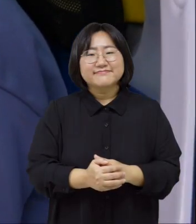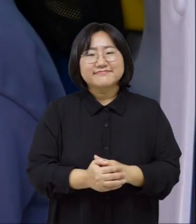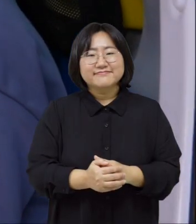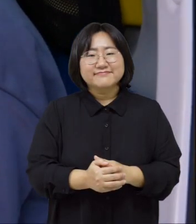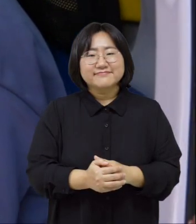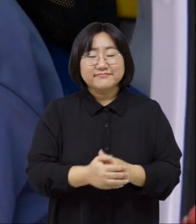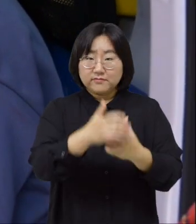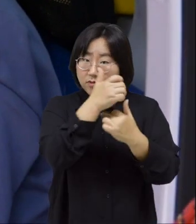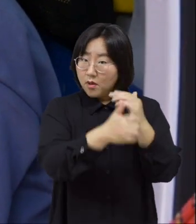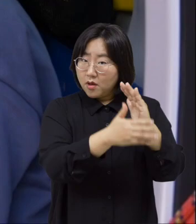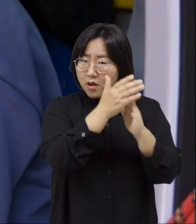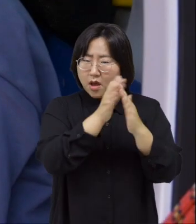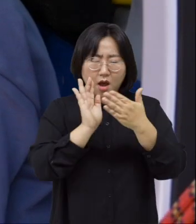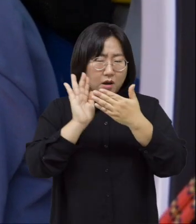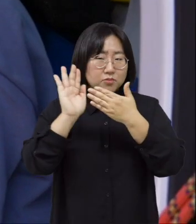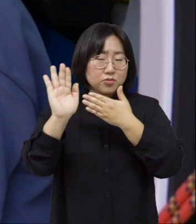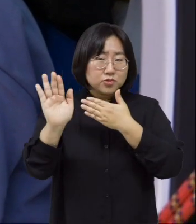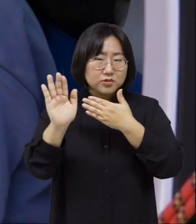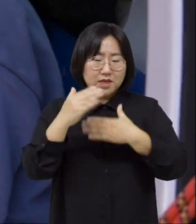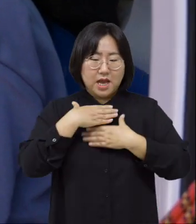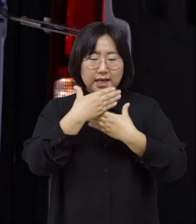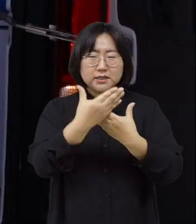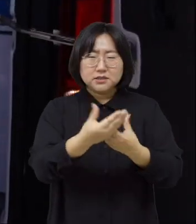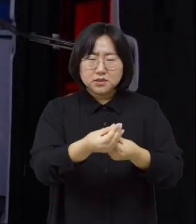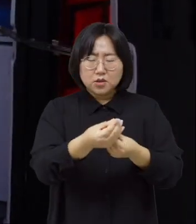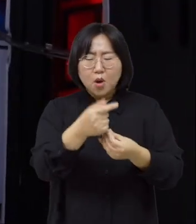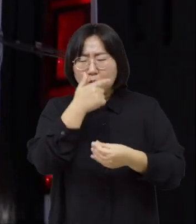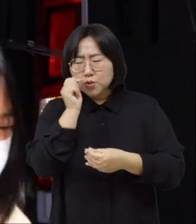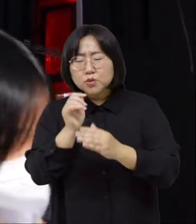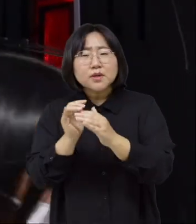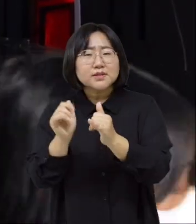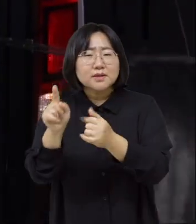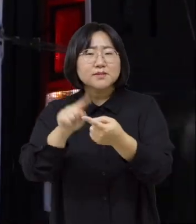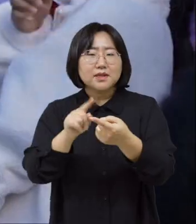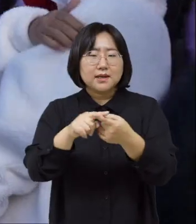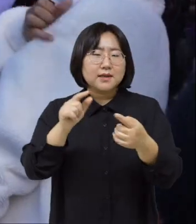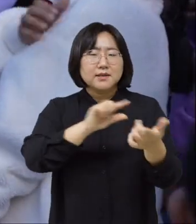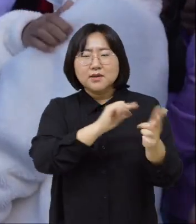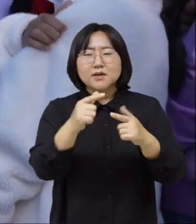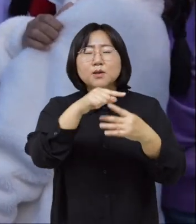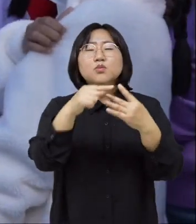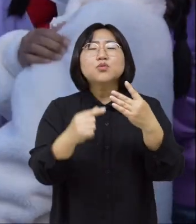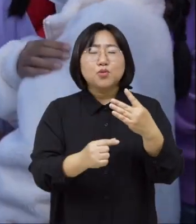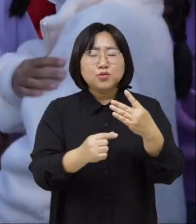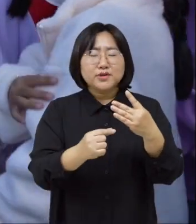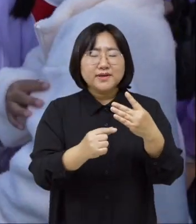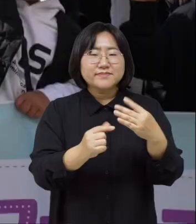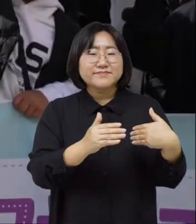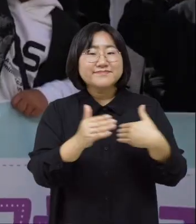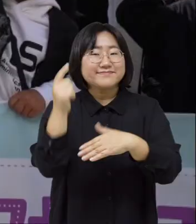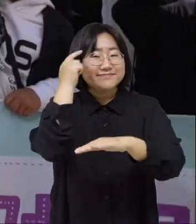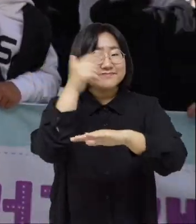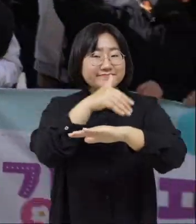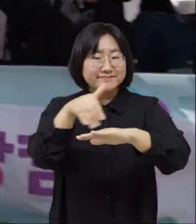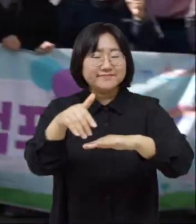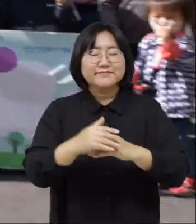서귀포시는 앞으로도 안전취약계층에 대한 다양한 프로그램을 이어나갈 계획입니다.